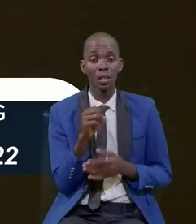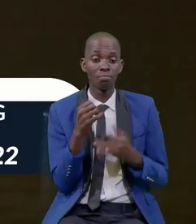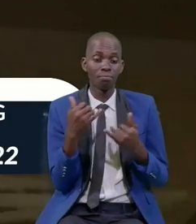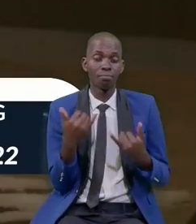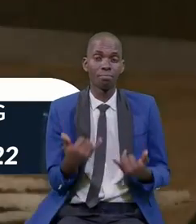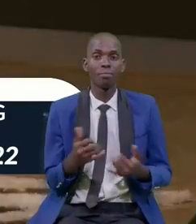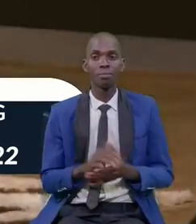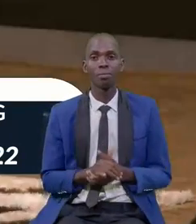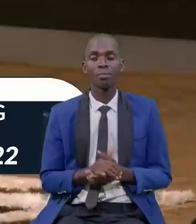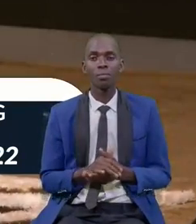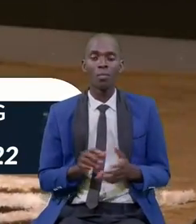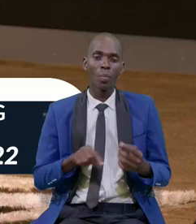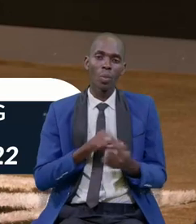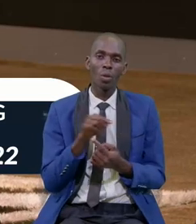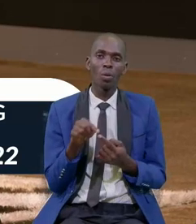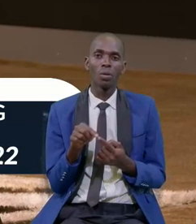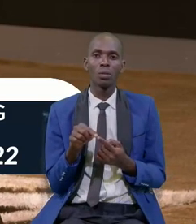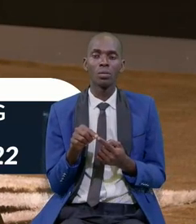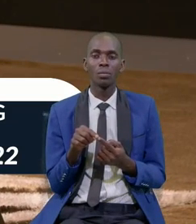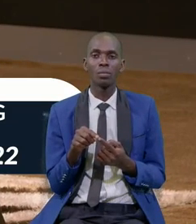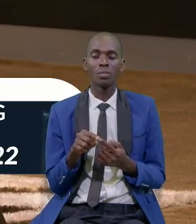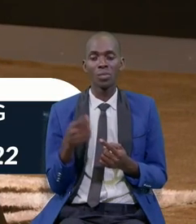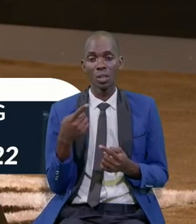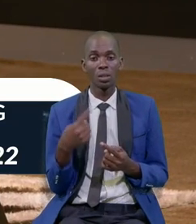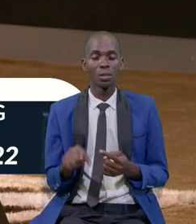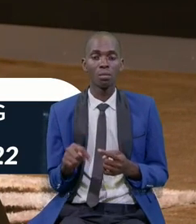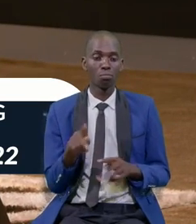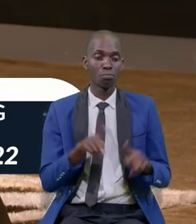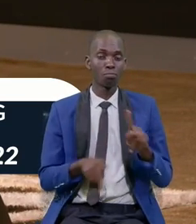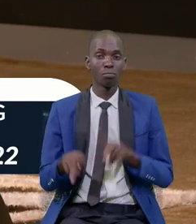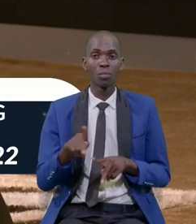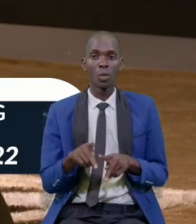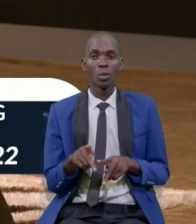43. Et à l'issue de l'assemblée,